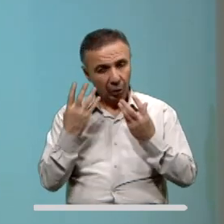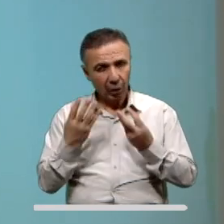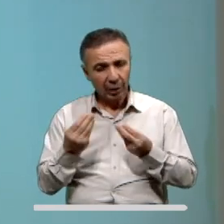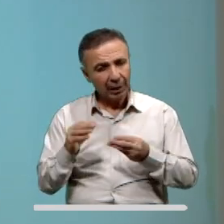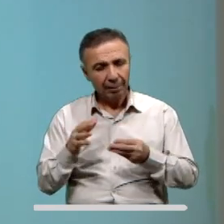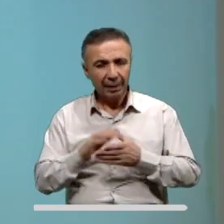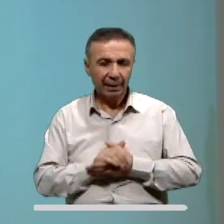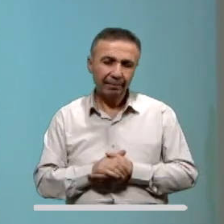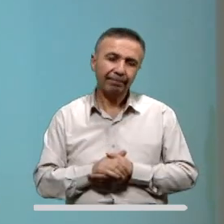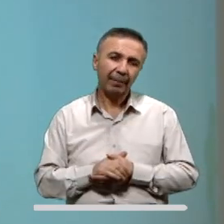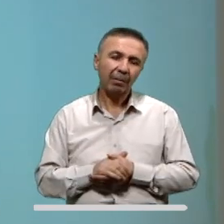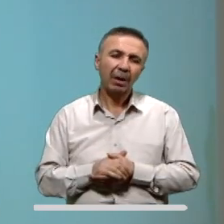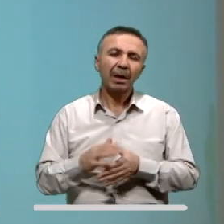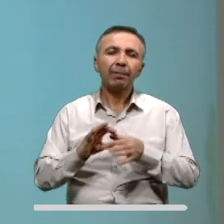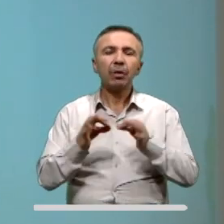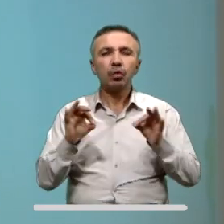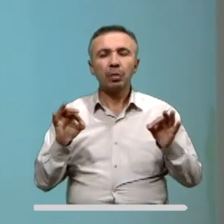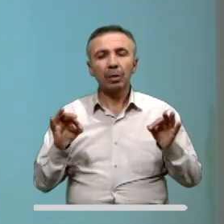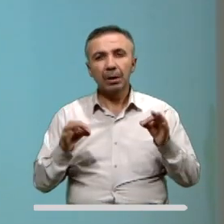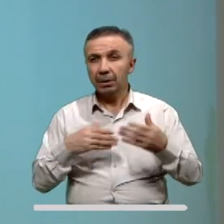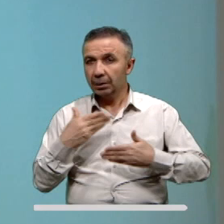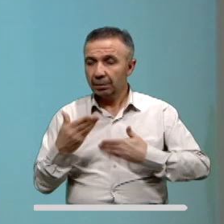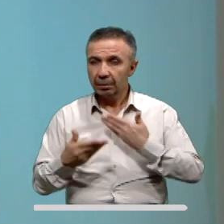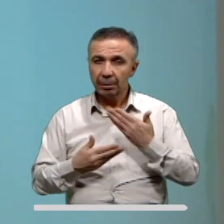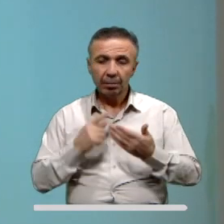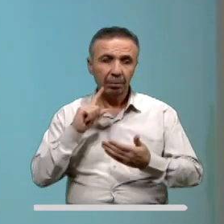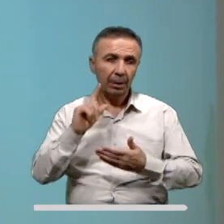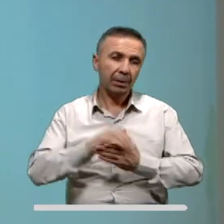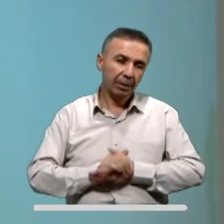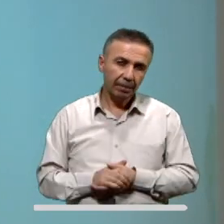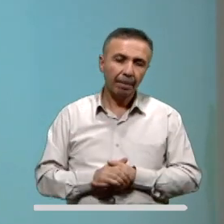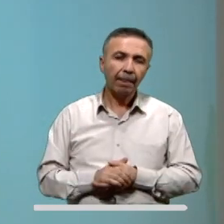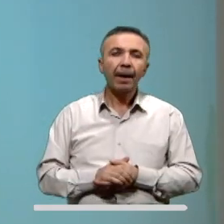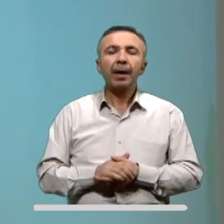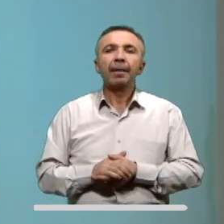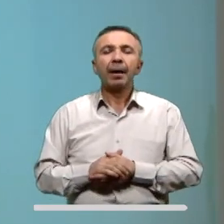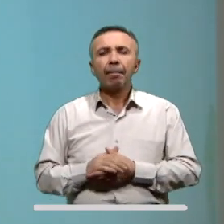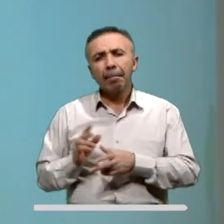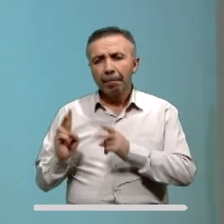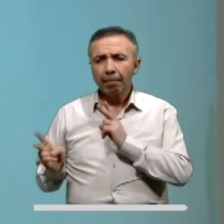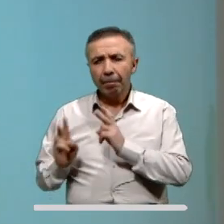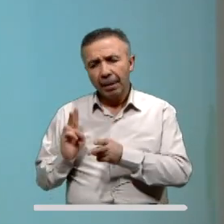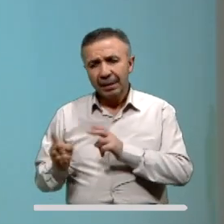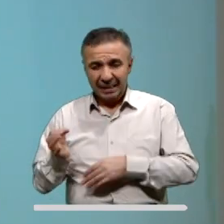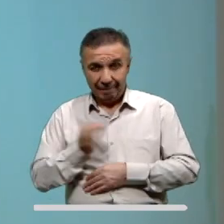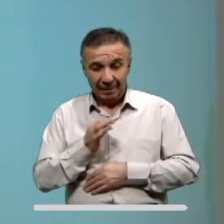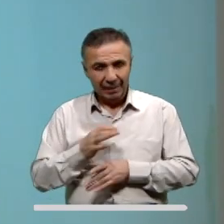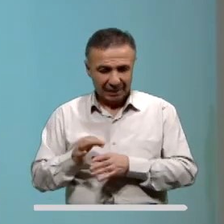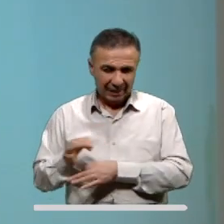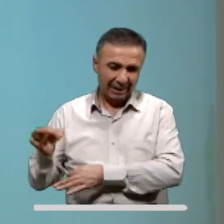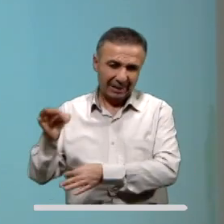burada bir cümle olarak şunu da ifade etmeliyim ki bazı vesveseli insanlar var